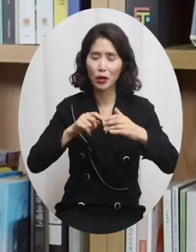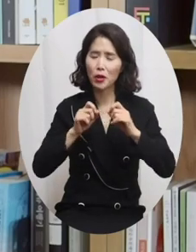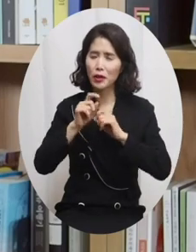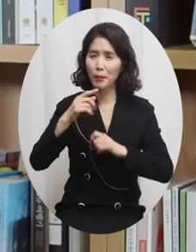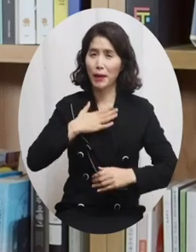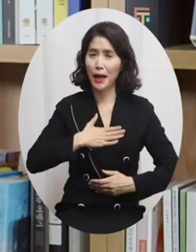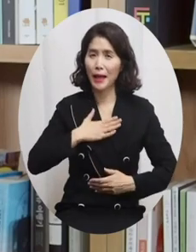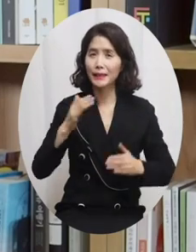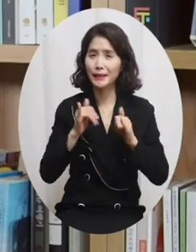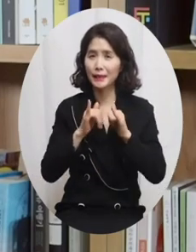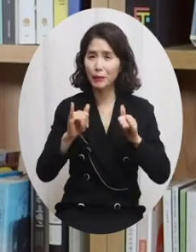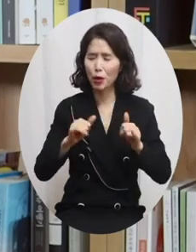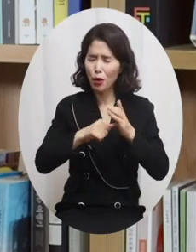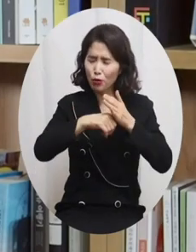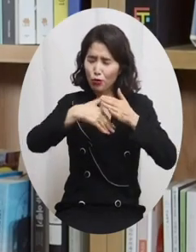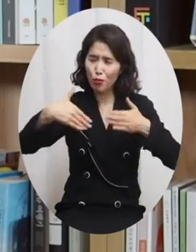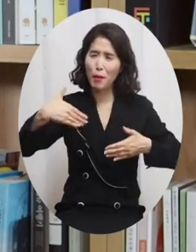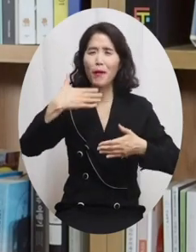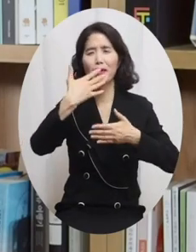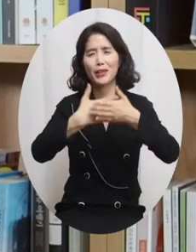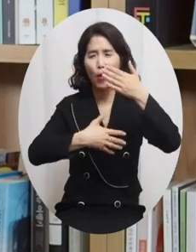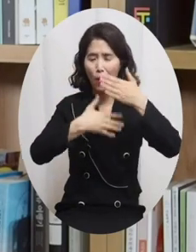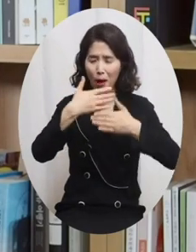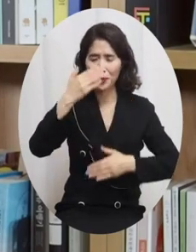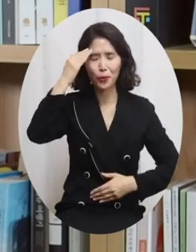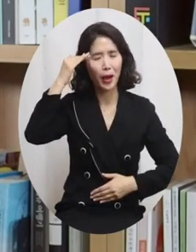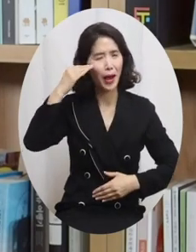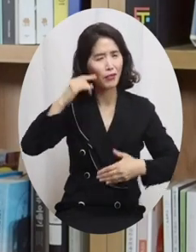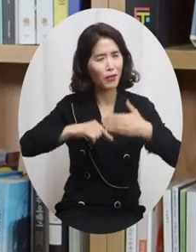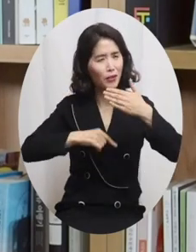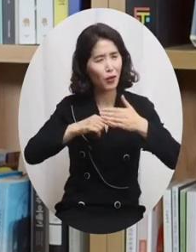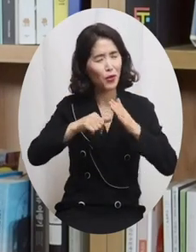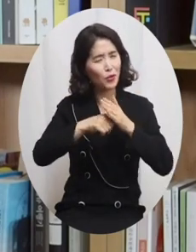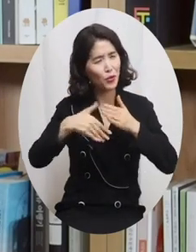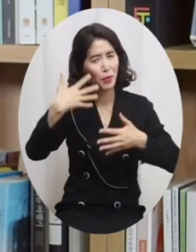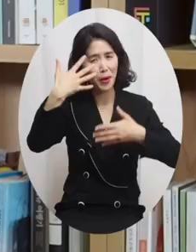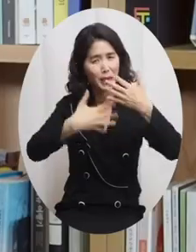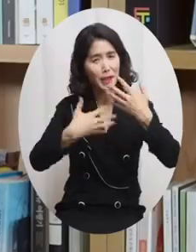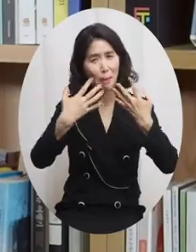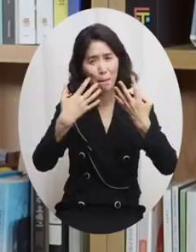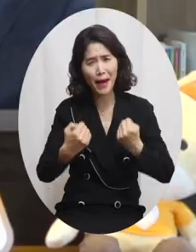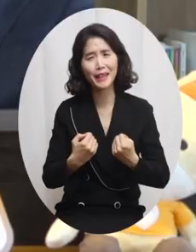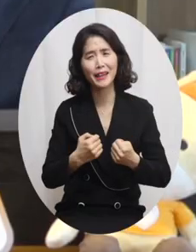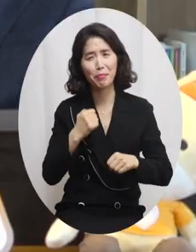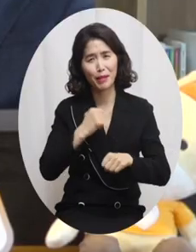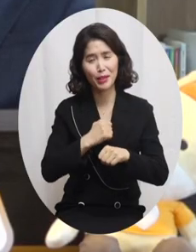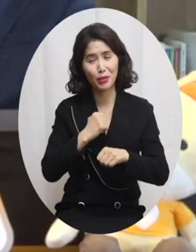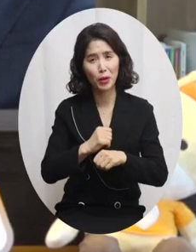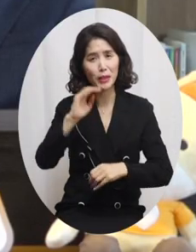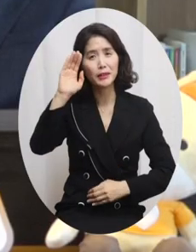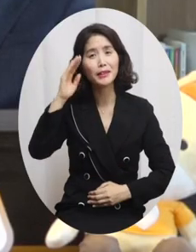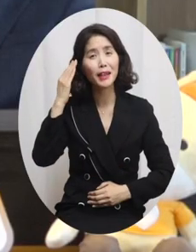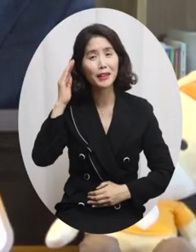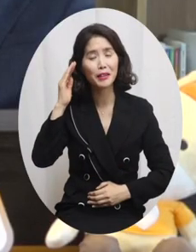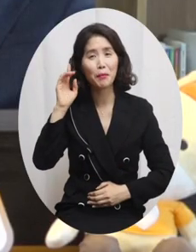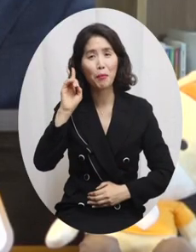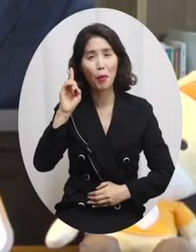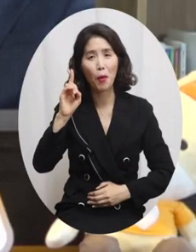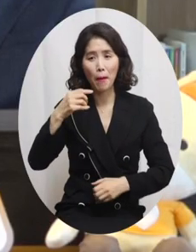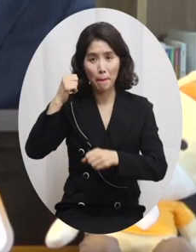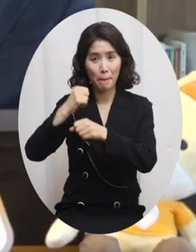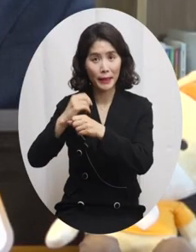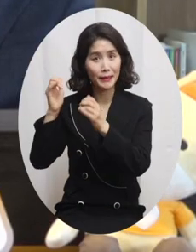아실만한 예 글로벌 명작들도 그렇고 뭐 국내 히트작들도 그렇고 굉장히 많이 나왔고요. 최근에는